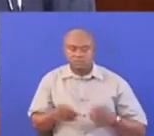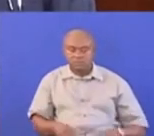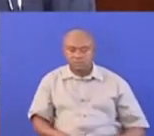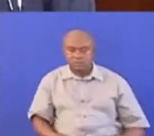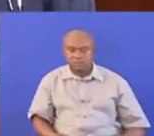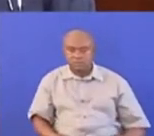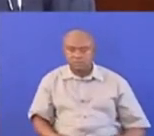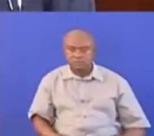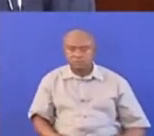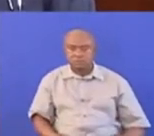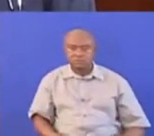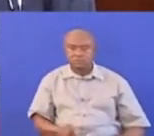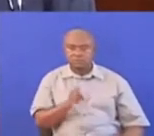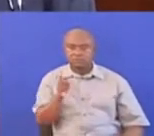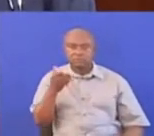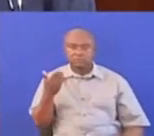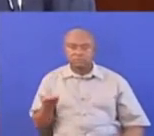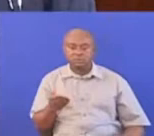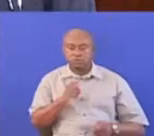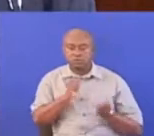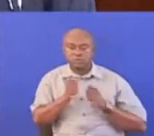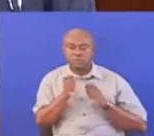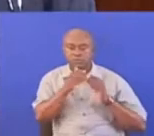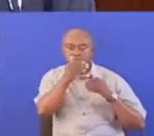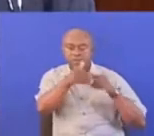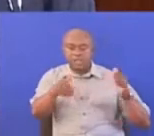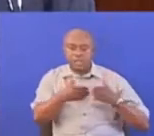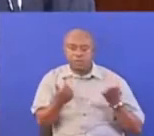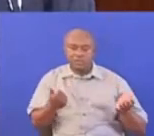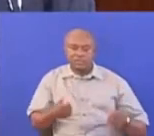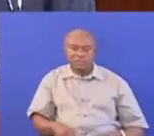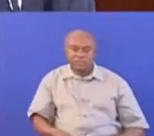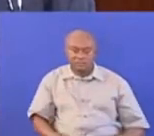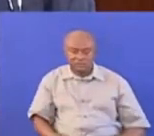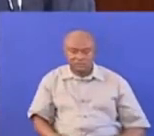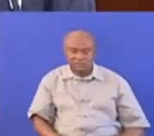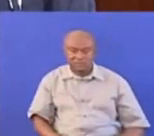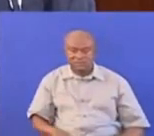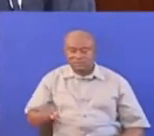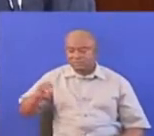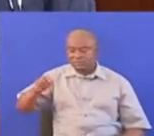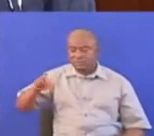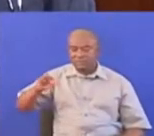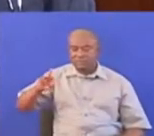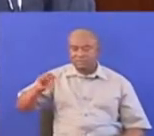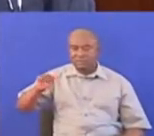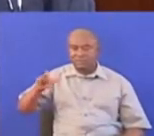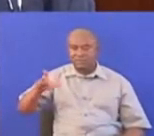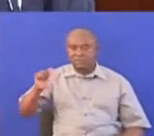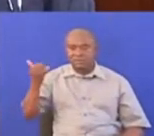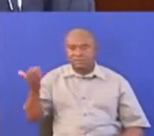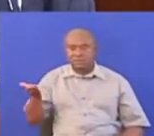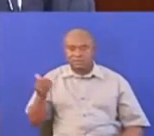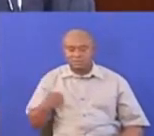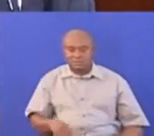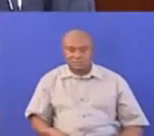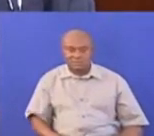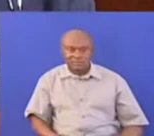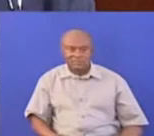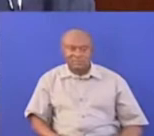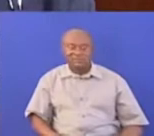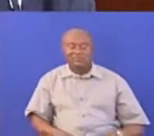azimio la kurekebisha mipaka pale Mbarari kwenye Ruaha Mkuu. Imeelezwa vizuri hapo na